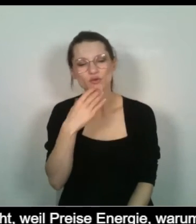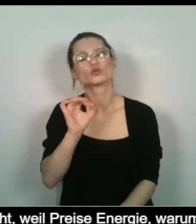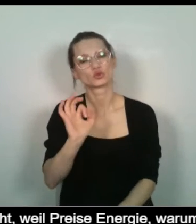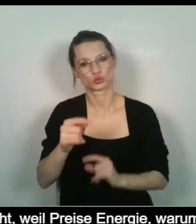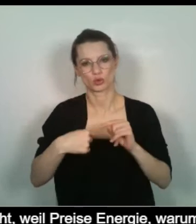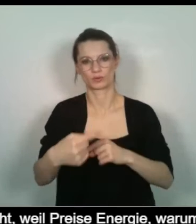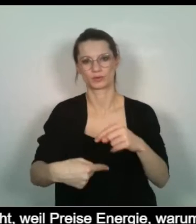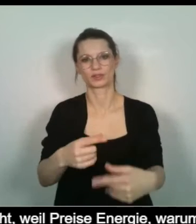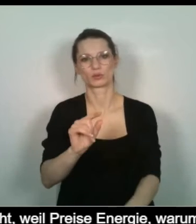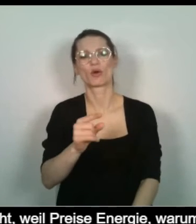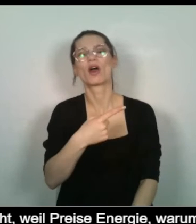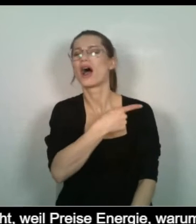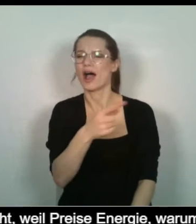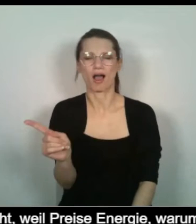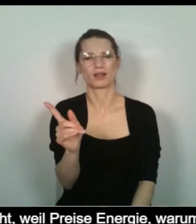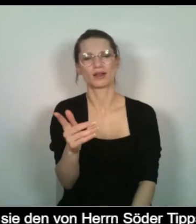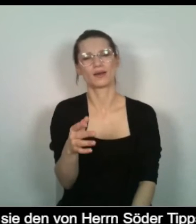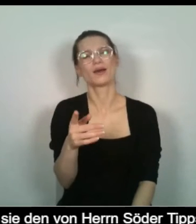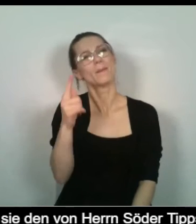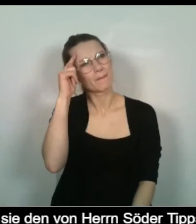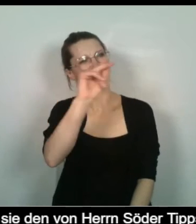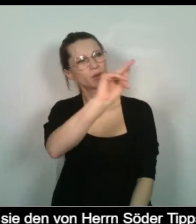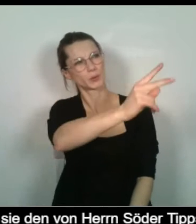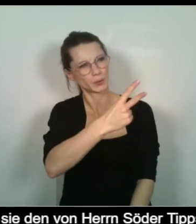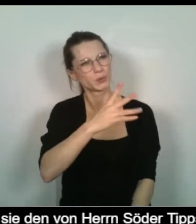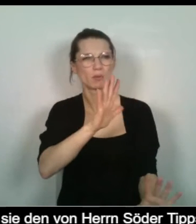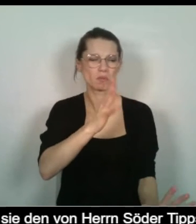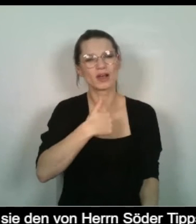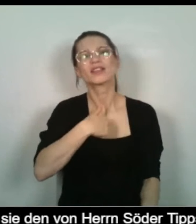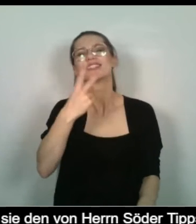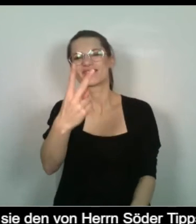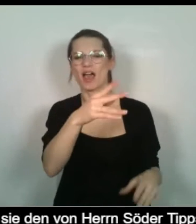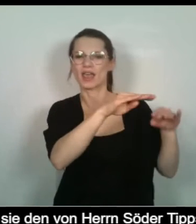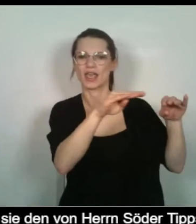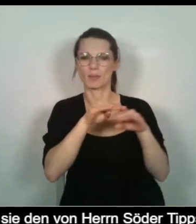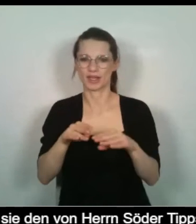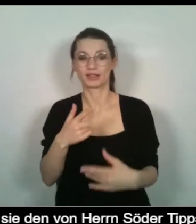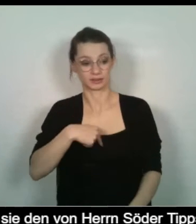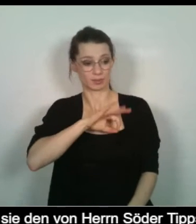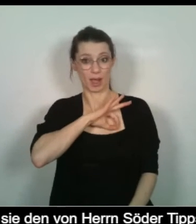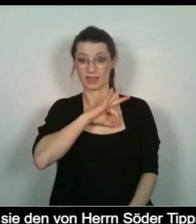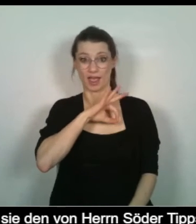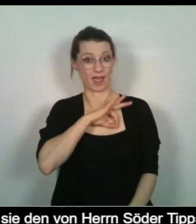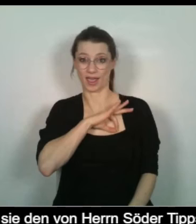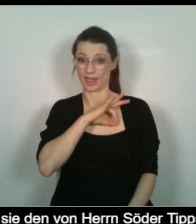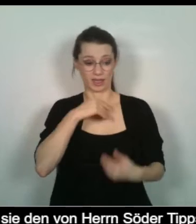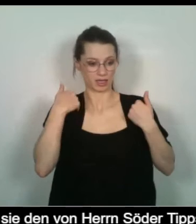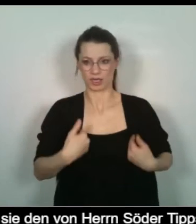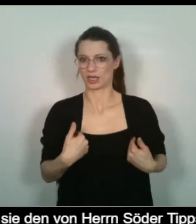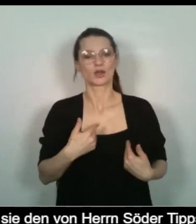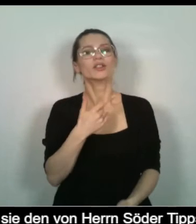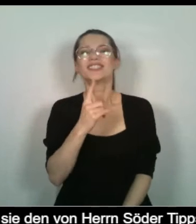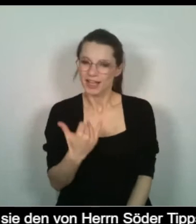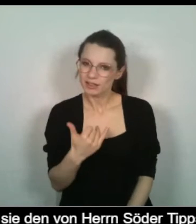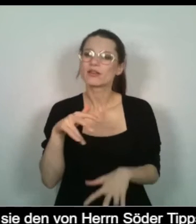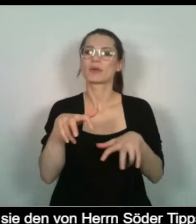wir laufen alle gleich klar. Aber jetzt geht ja, hier sind ja zwei verschiedene Ebenen. Also, wir sprechen ja hier nicht als Parteileute, sondern als Ministerpräsidenten, auch für